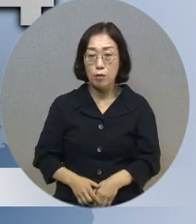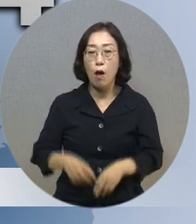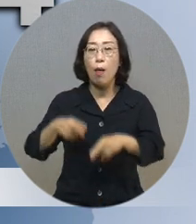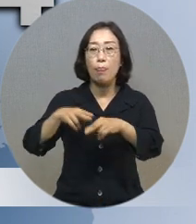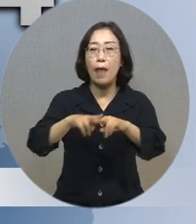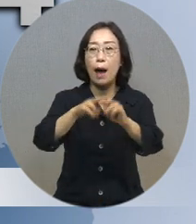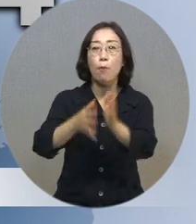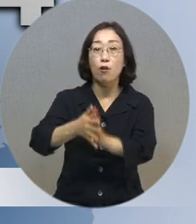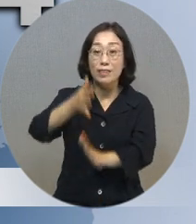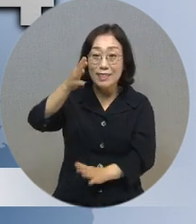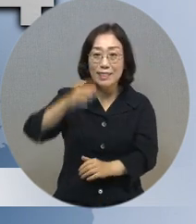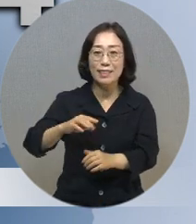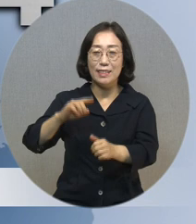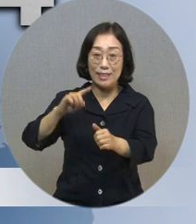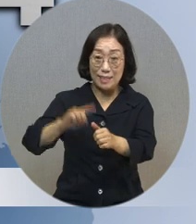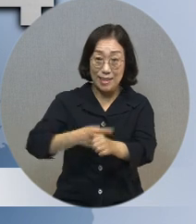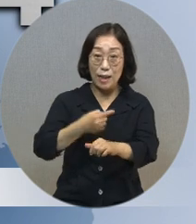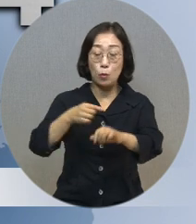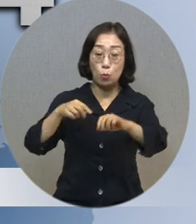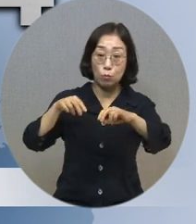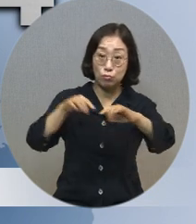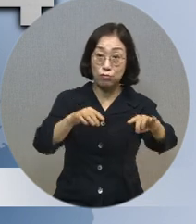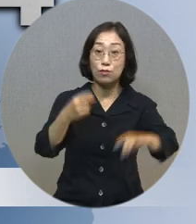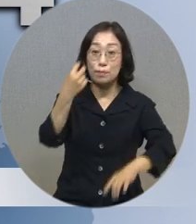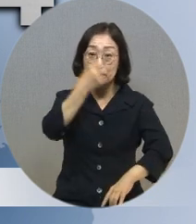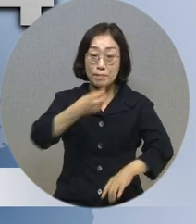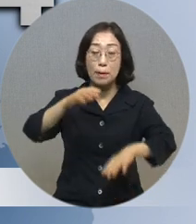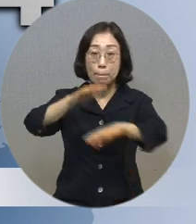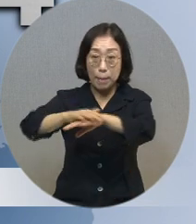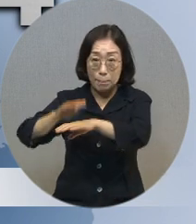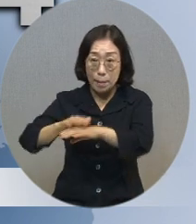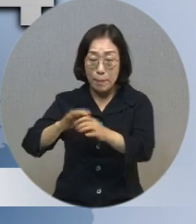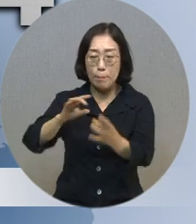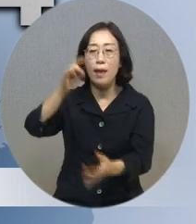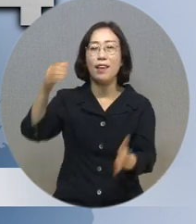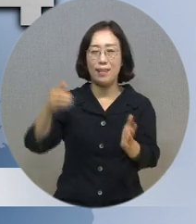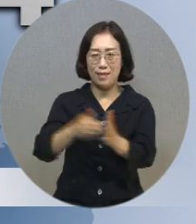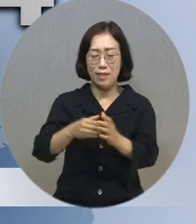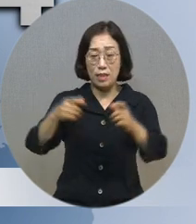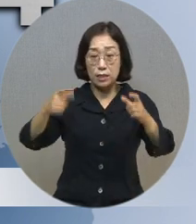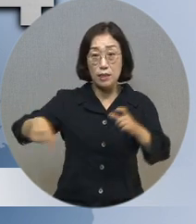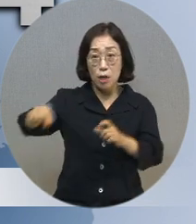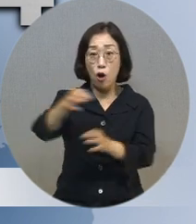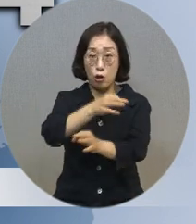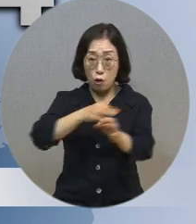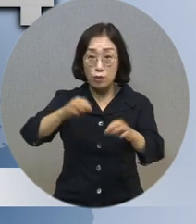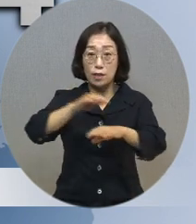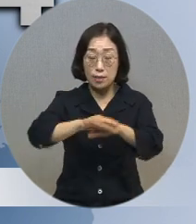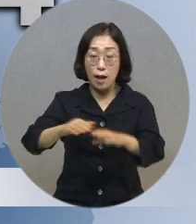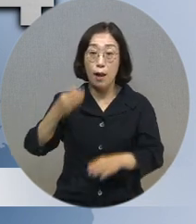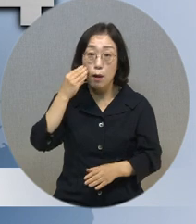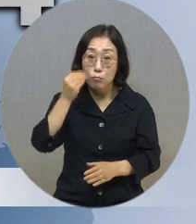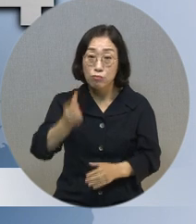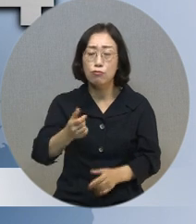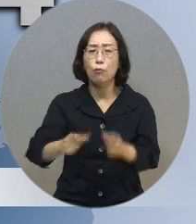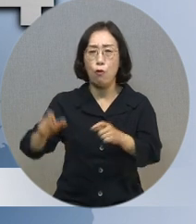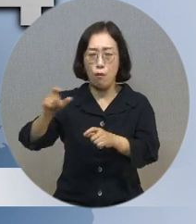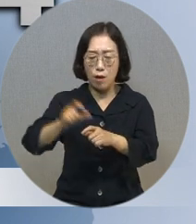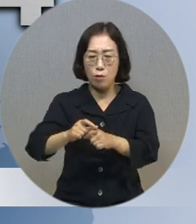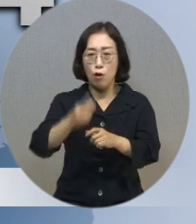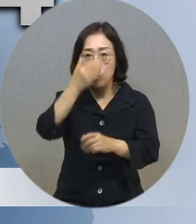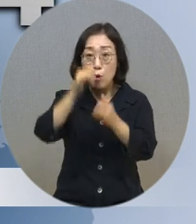최종 선정됐습니다 스마트팜 창업 단지 조성으로 지역 경제 활성화는 물론 청년 농업인